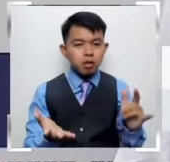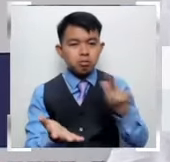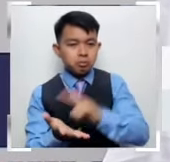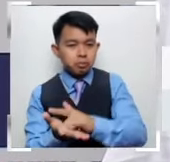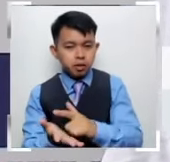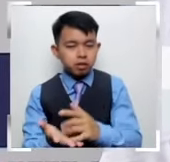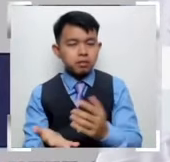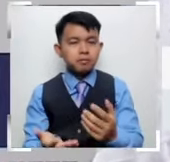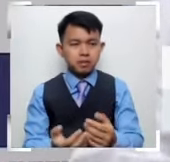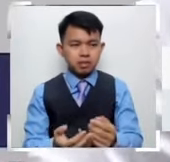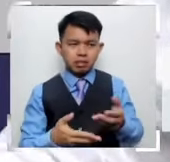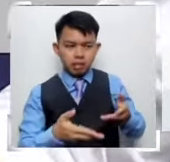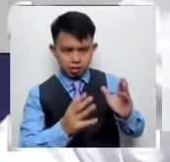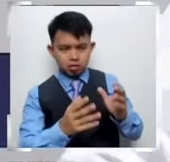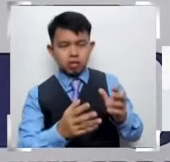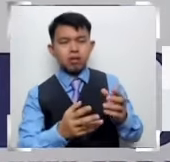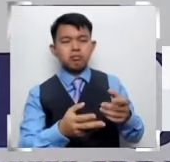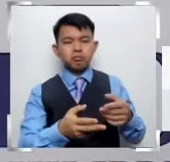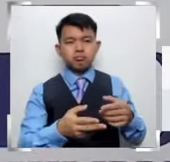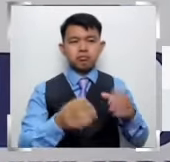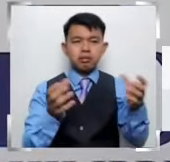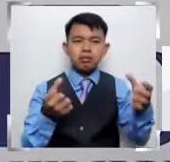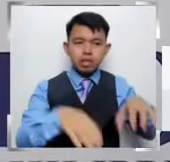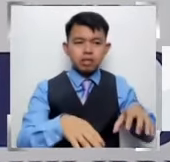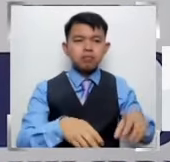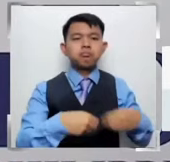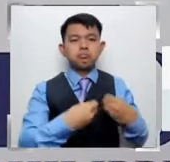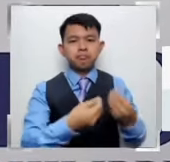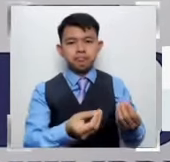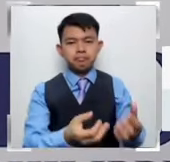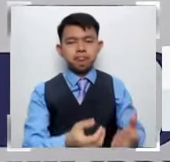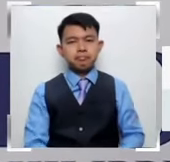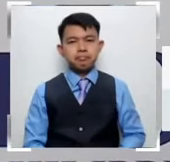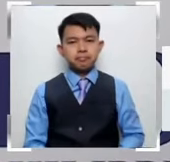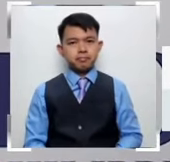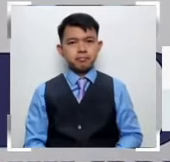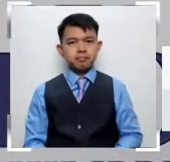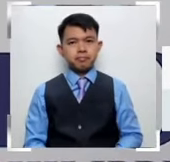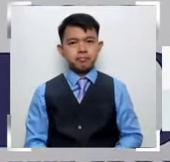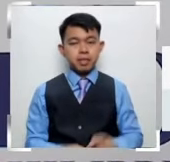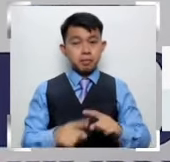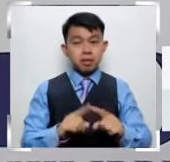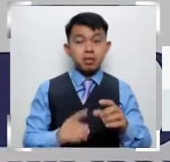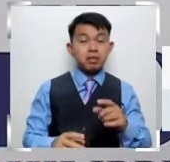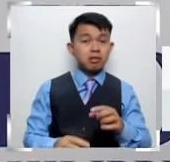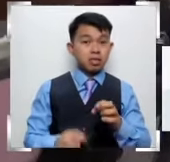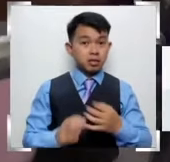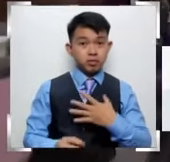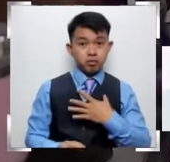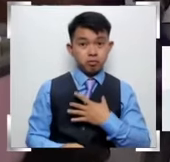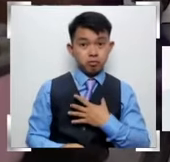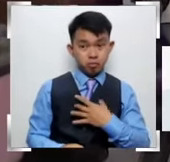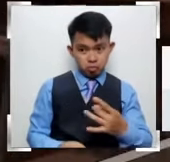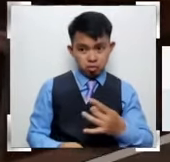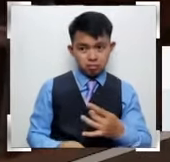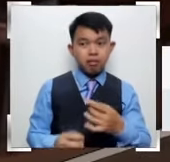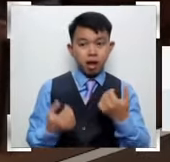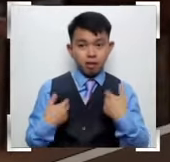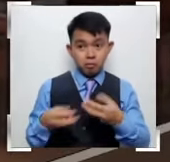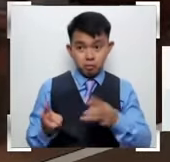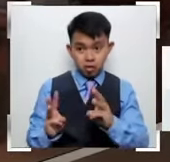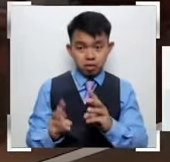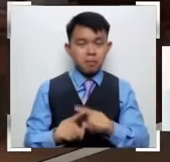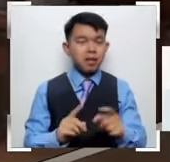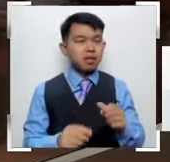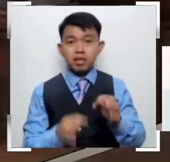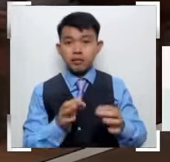na sa kanya na pagkakataon eh. Pero pag, di ba, pag gusto may paraan, pag ayaw may dahilan. Ayon naman sa